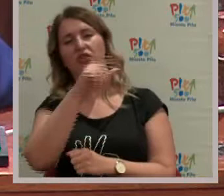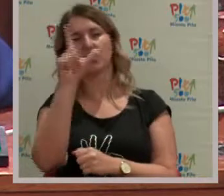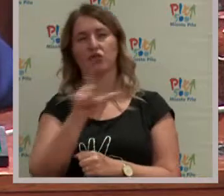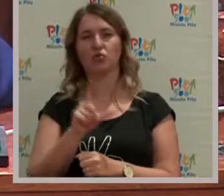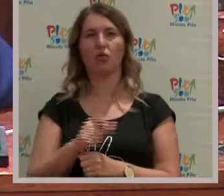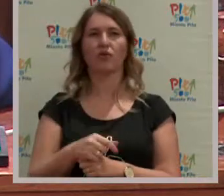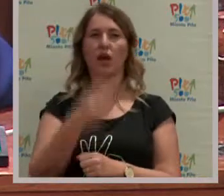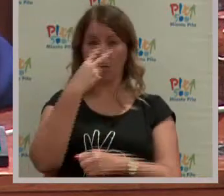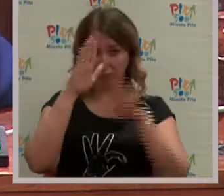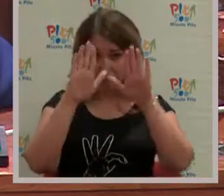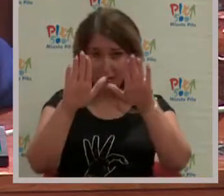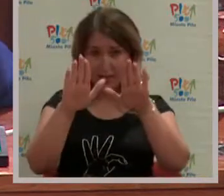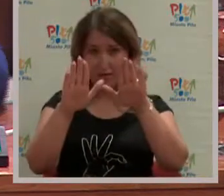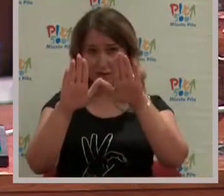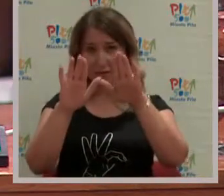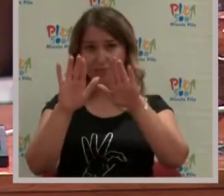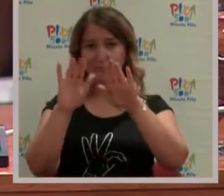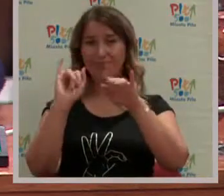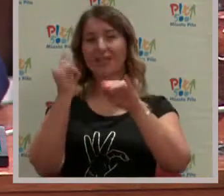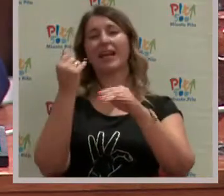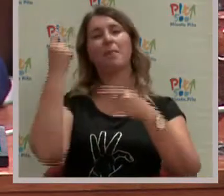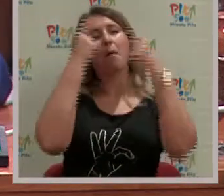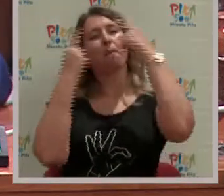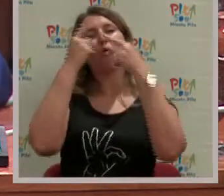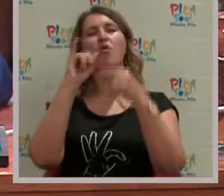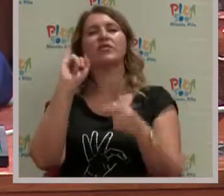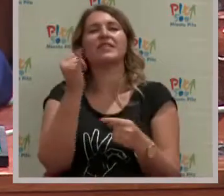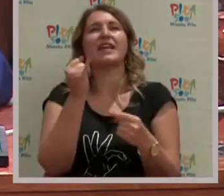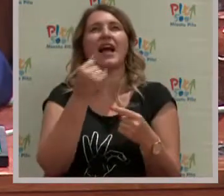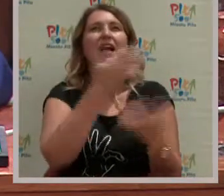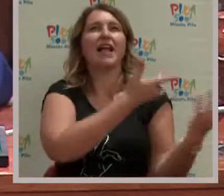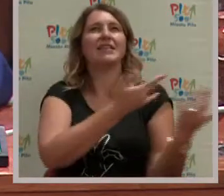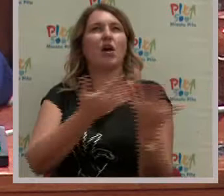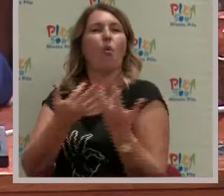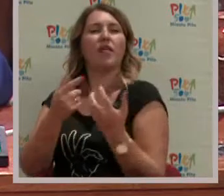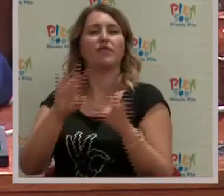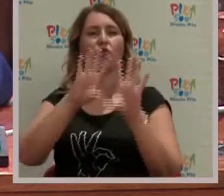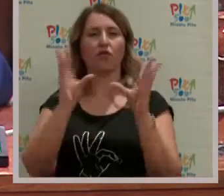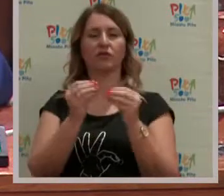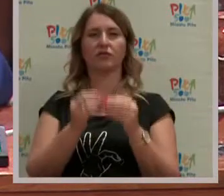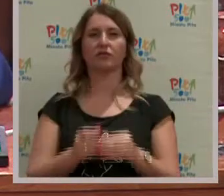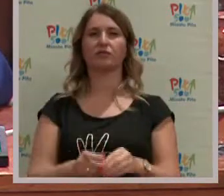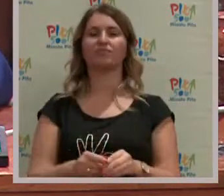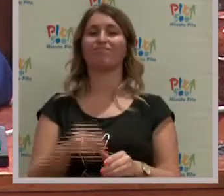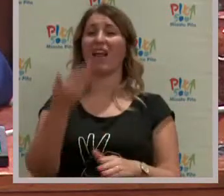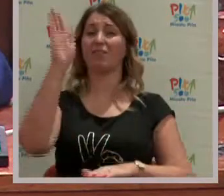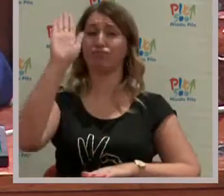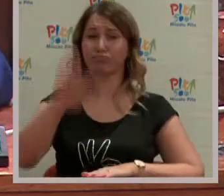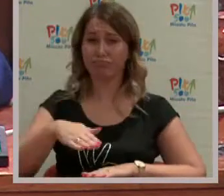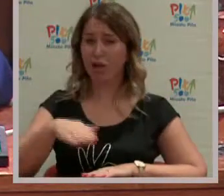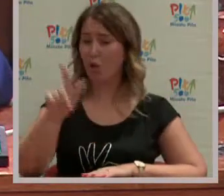przedstawili racjonalny plan wyjścia z zadłużenia ale związane to jest ze spadkiem do drugiej ligi.